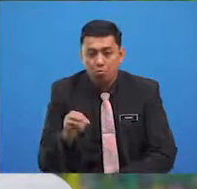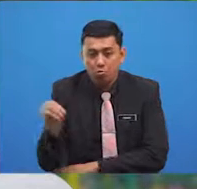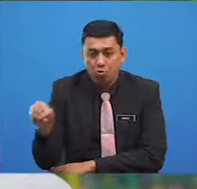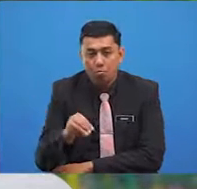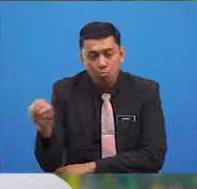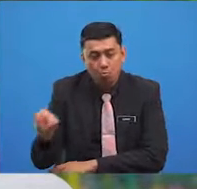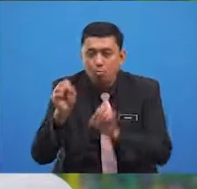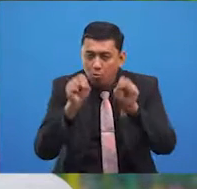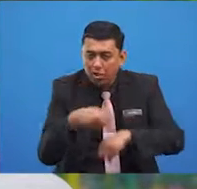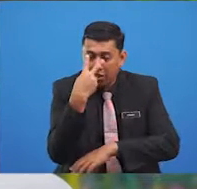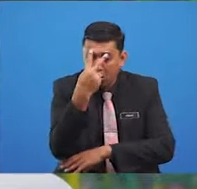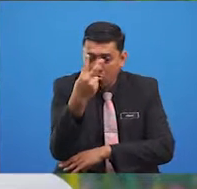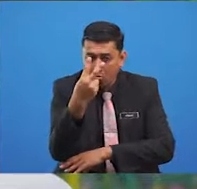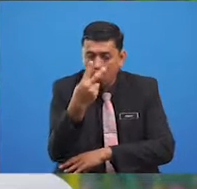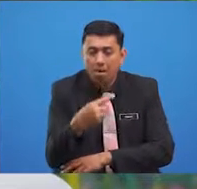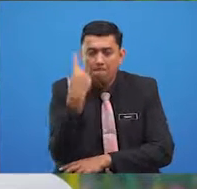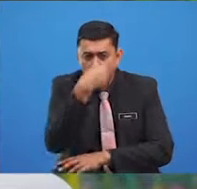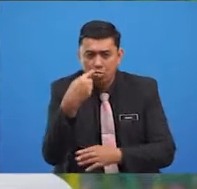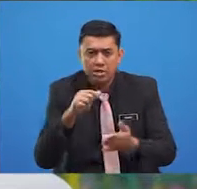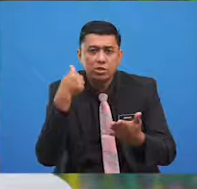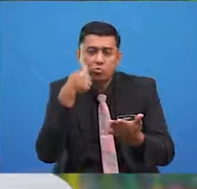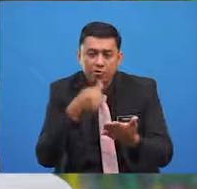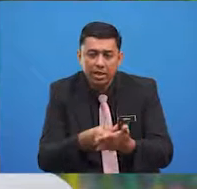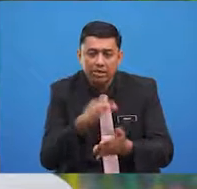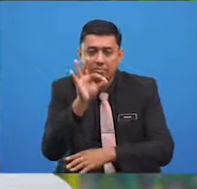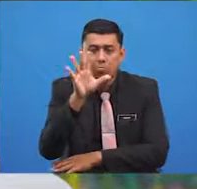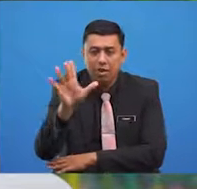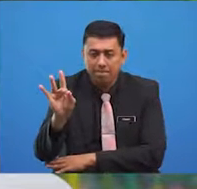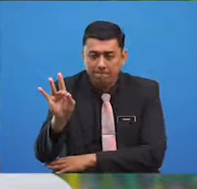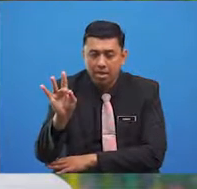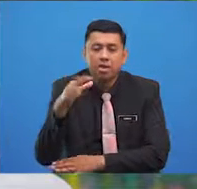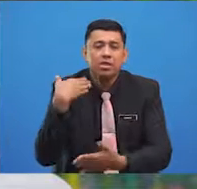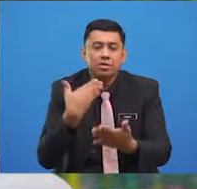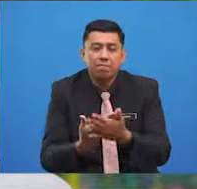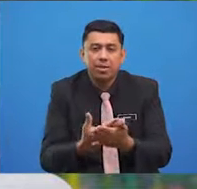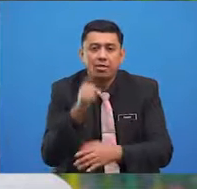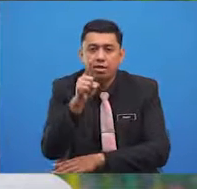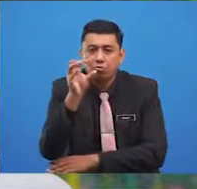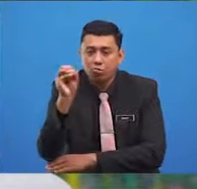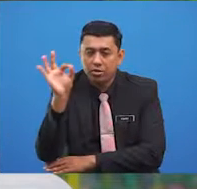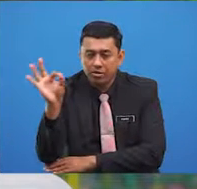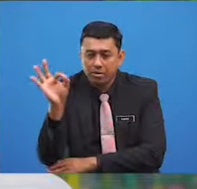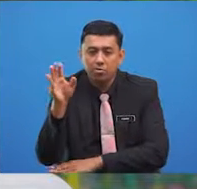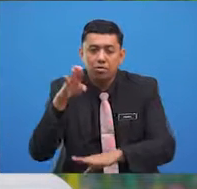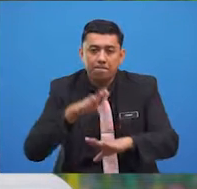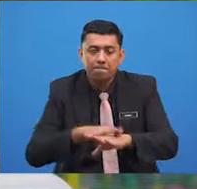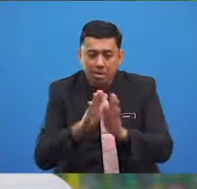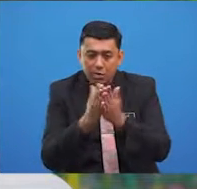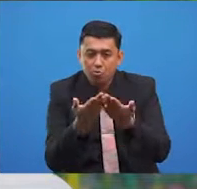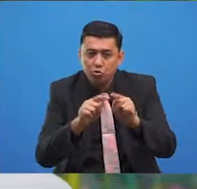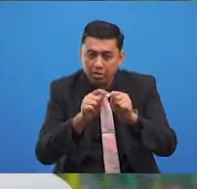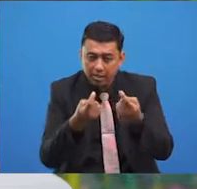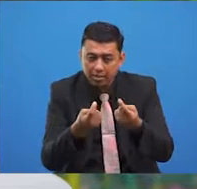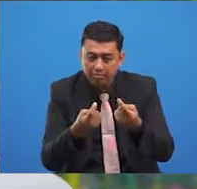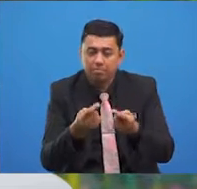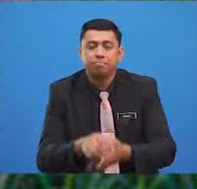Murid-murid boleh lihat muka surat 98 hingga 109 pada buku teks